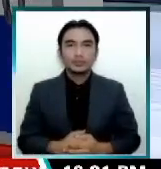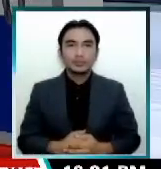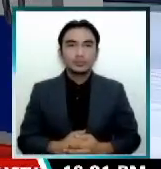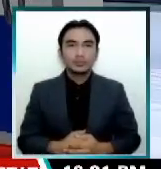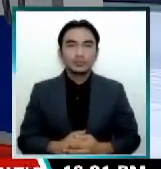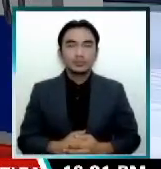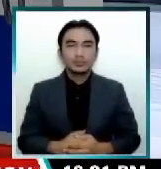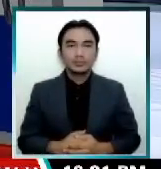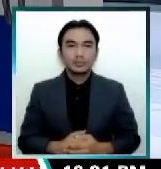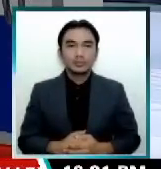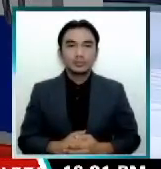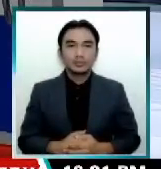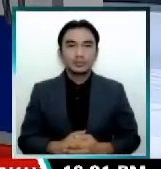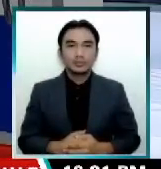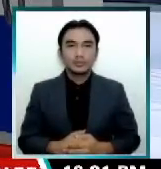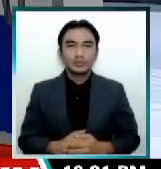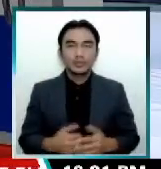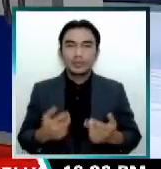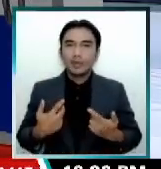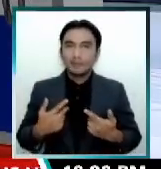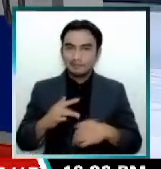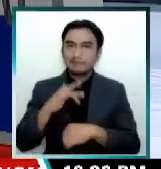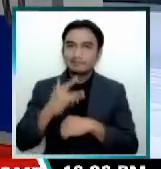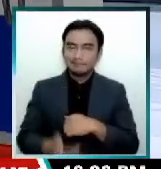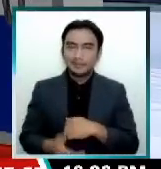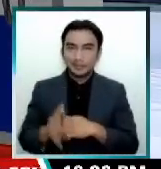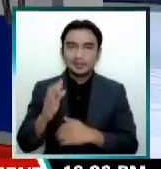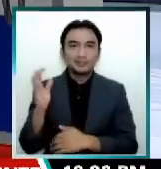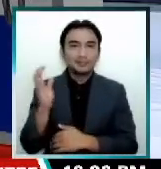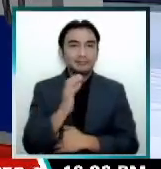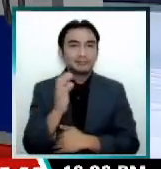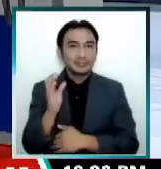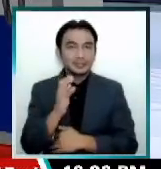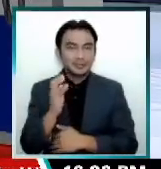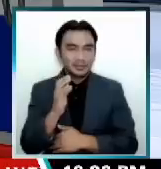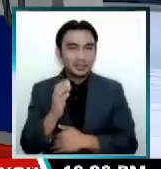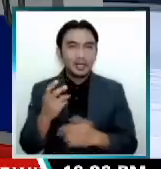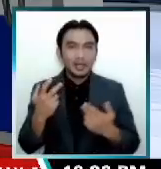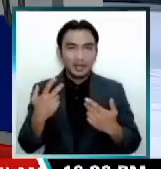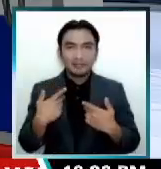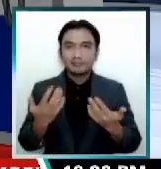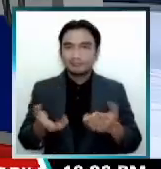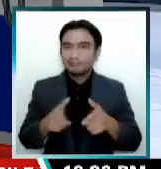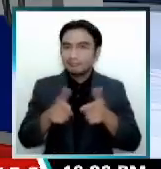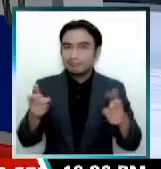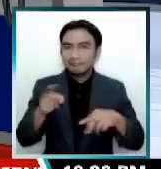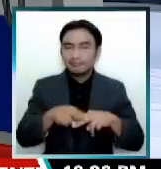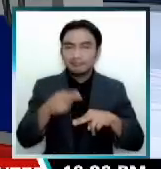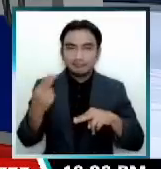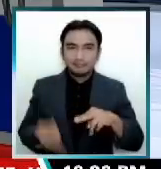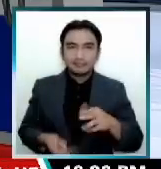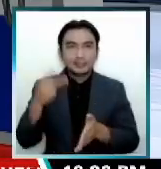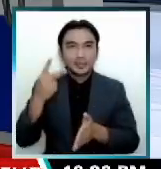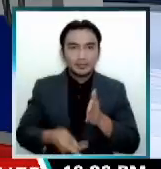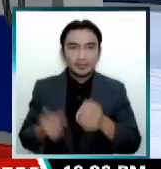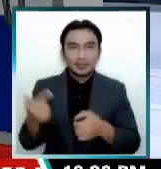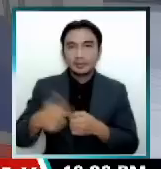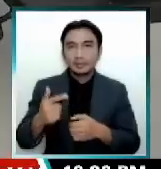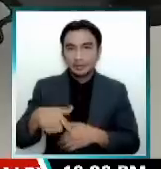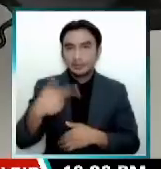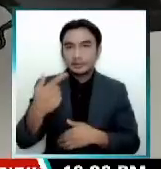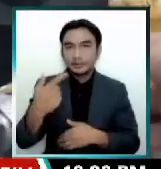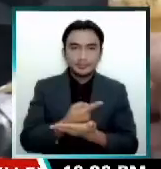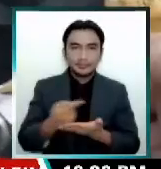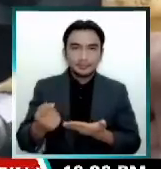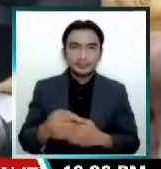Maagang Pamasko para sa mga motorista, may posibleng big-time rollback na naman sa produktong petrolyo sa susunod na linggo.